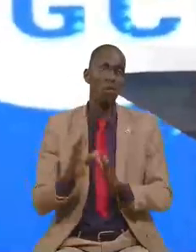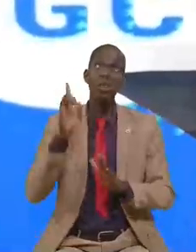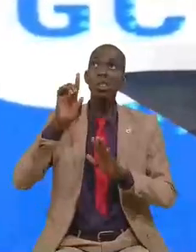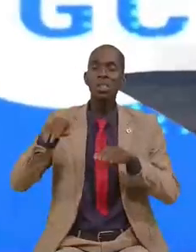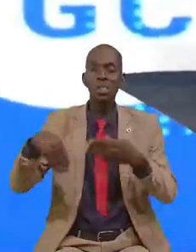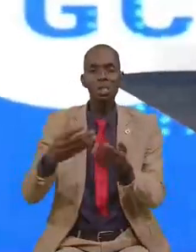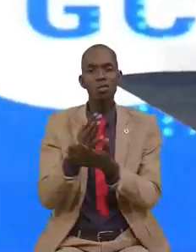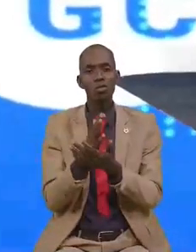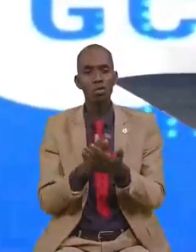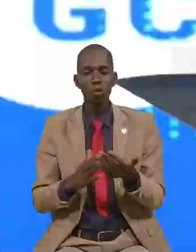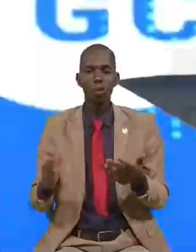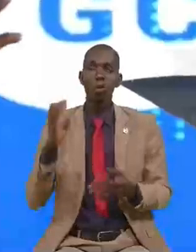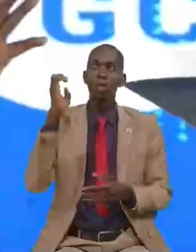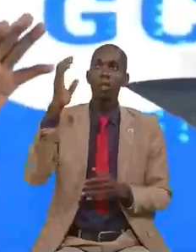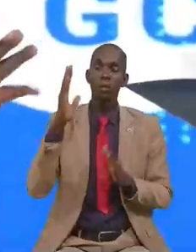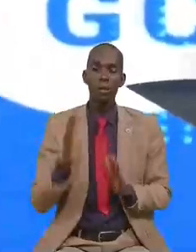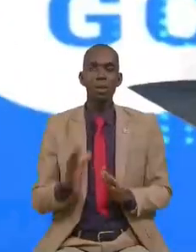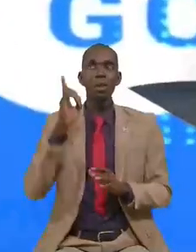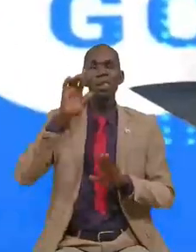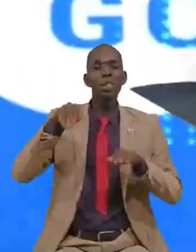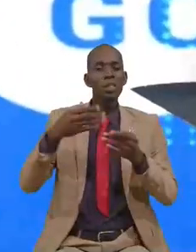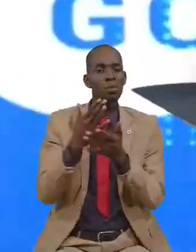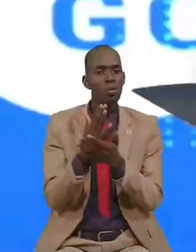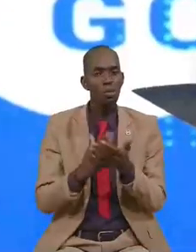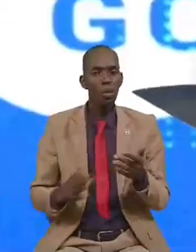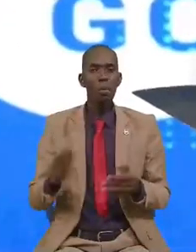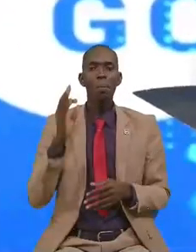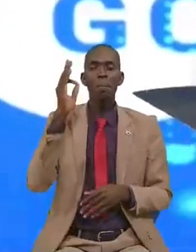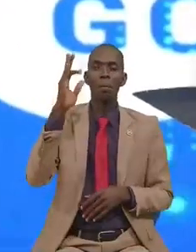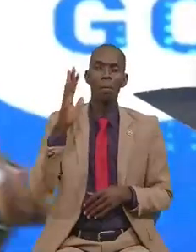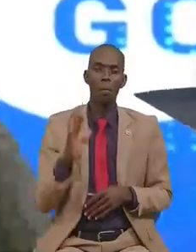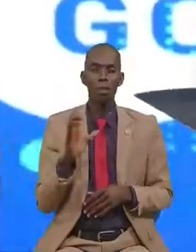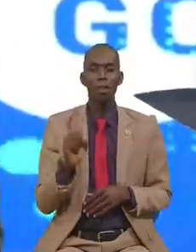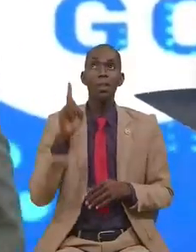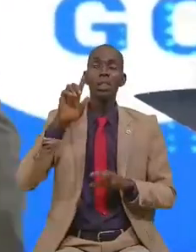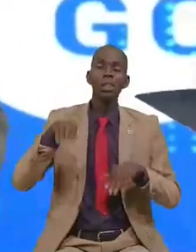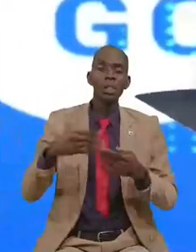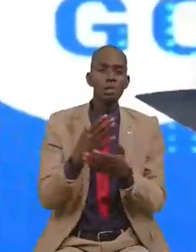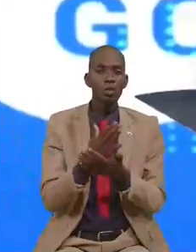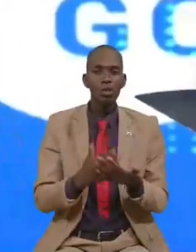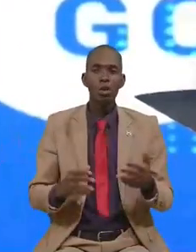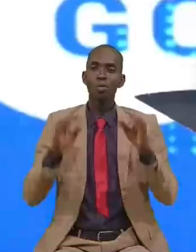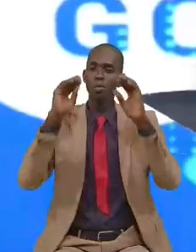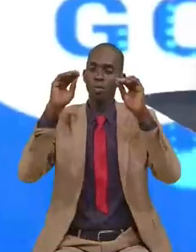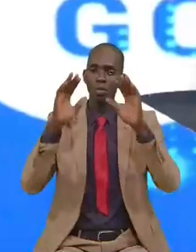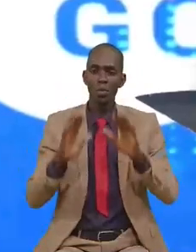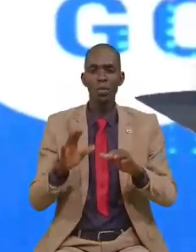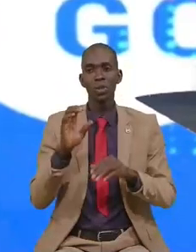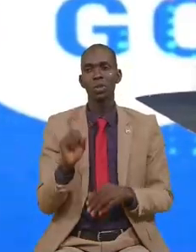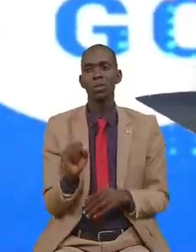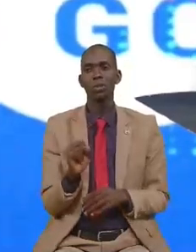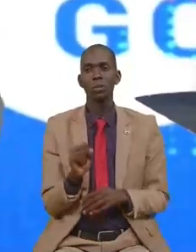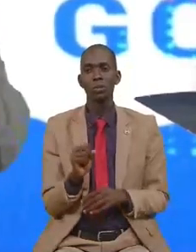autres comme évangélistes. Il a donné les autres comme pasteurs. Il a donné aux autres comme